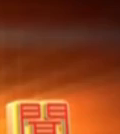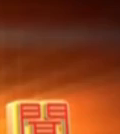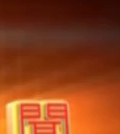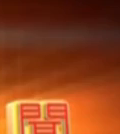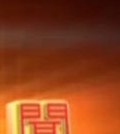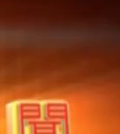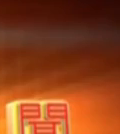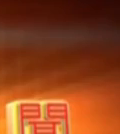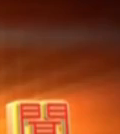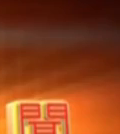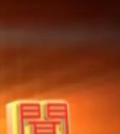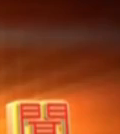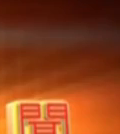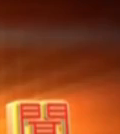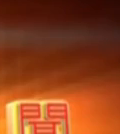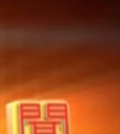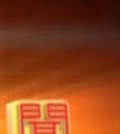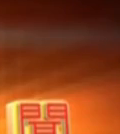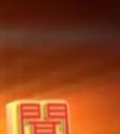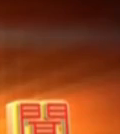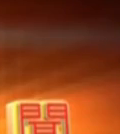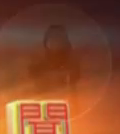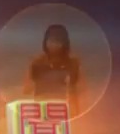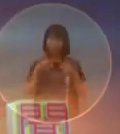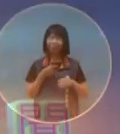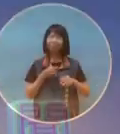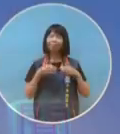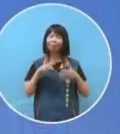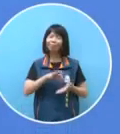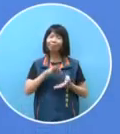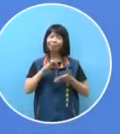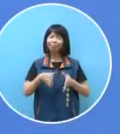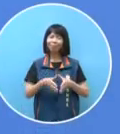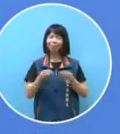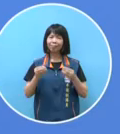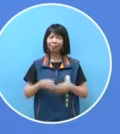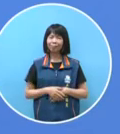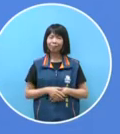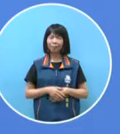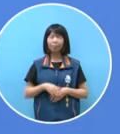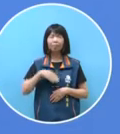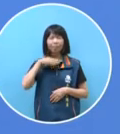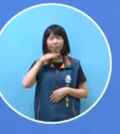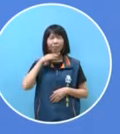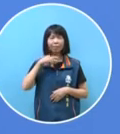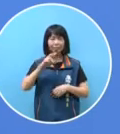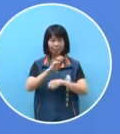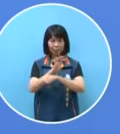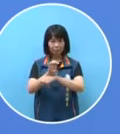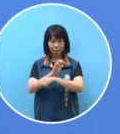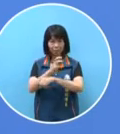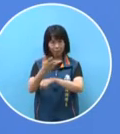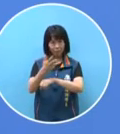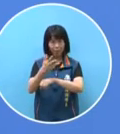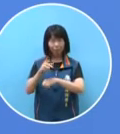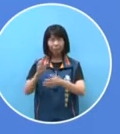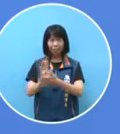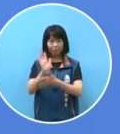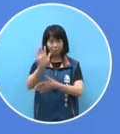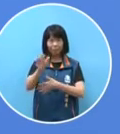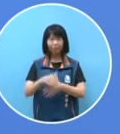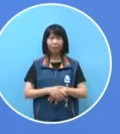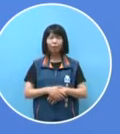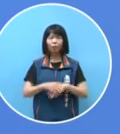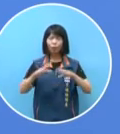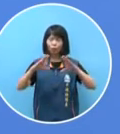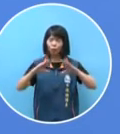你好，欢迎收看7月4号大花莲地方新闻，我是吕慧。花莲现在今天依然是零确诊，全县呢目前还有9个人在隔离